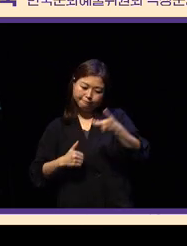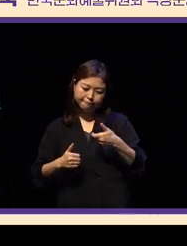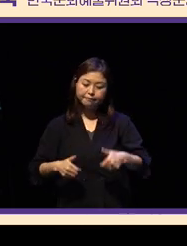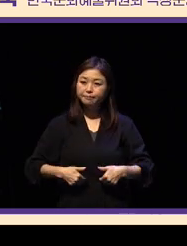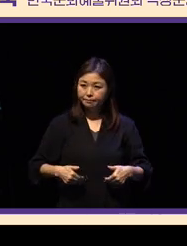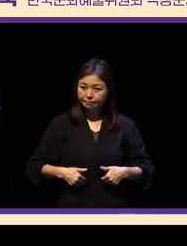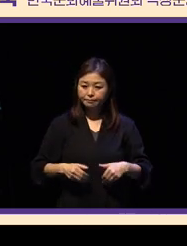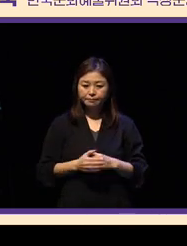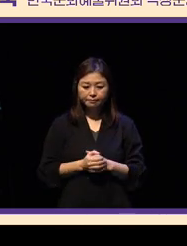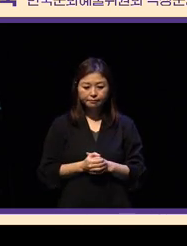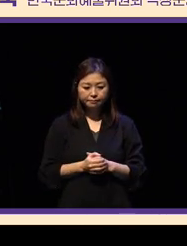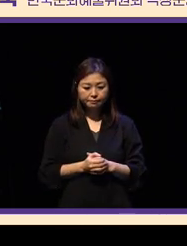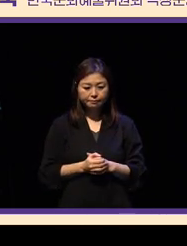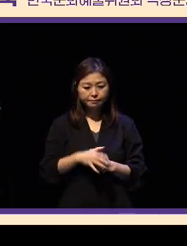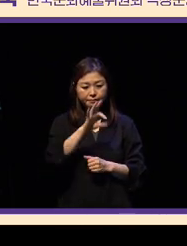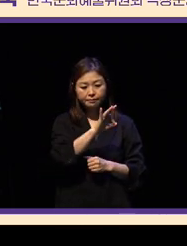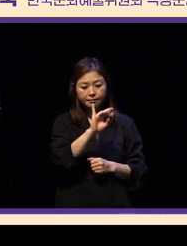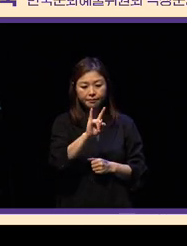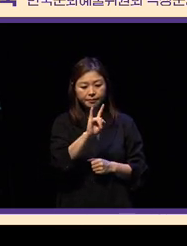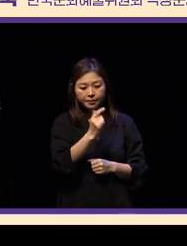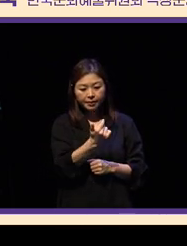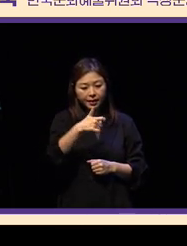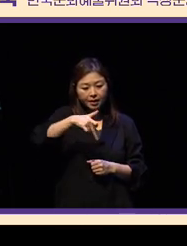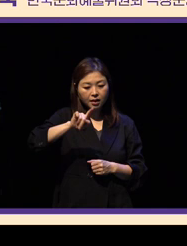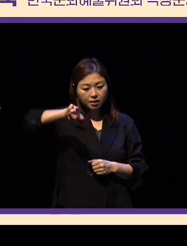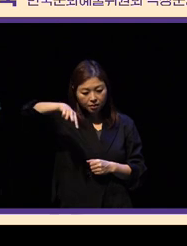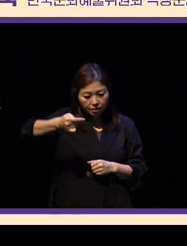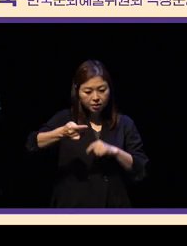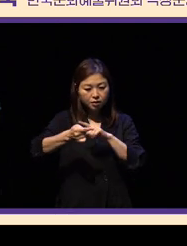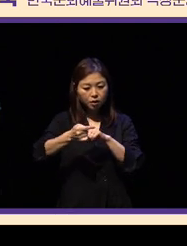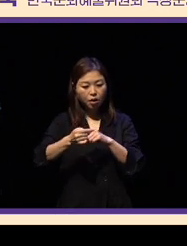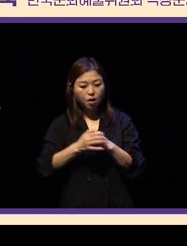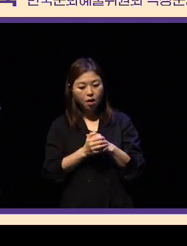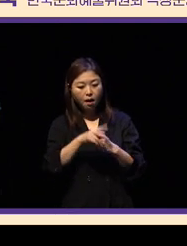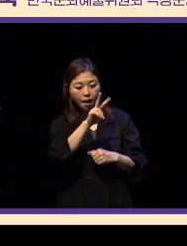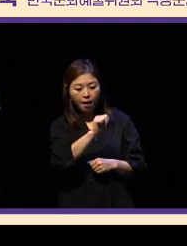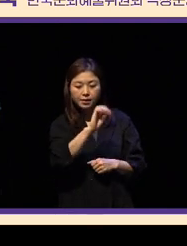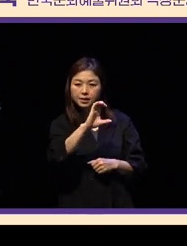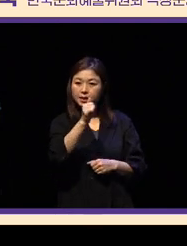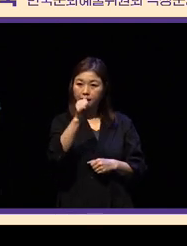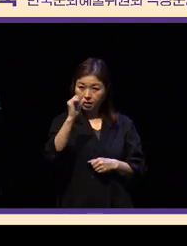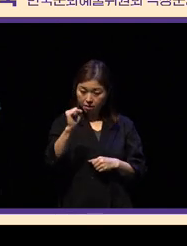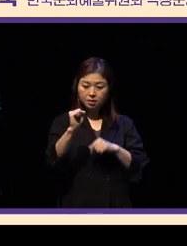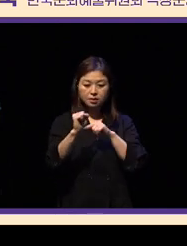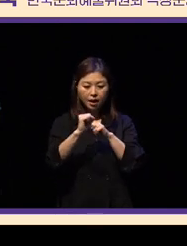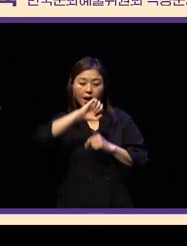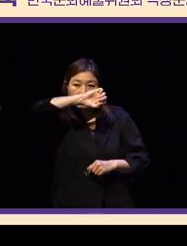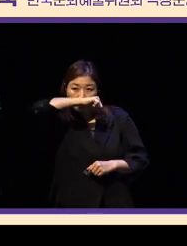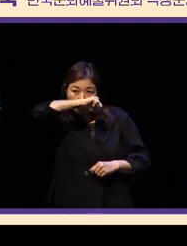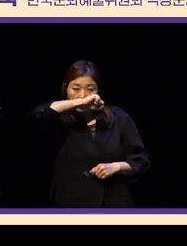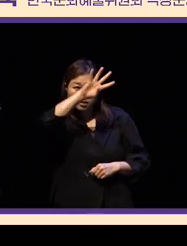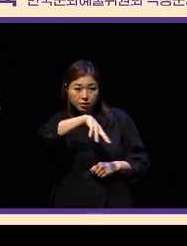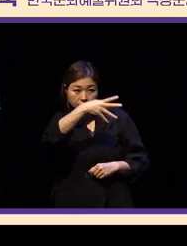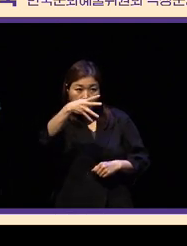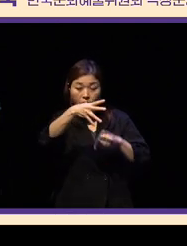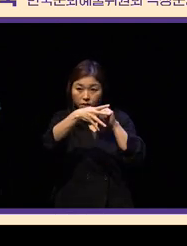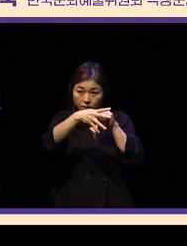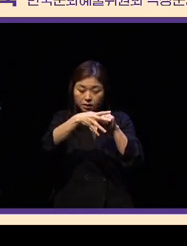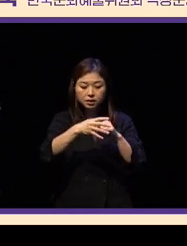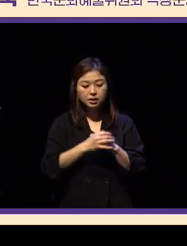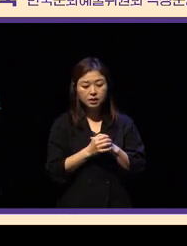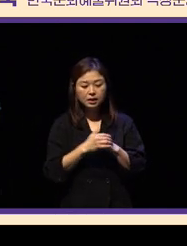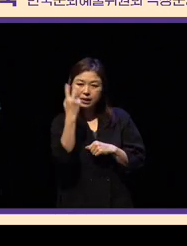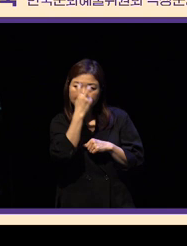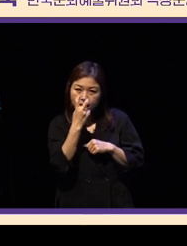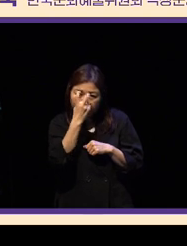다음에 엔카스에 등록하는, 그러니까 국가문화예술 지원 시스템에 등록하는 예산서는 실현심의에